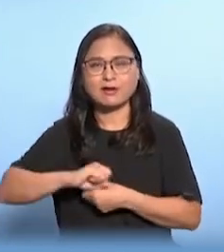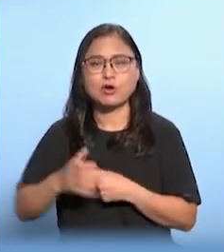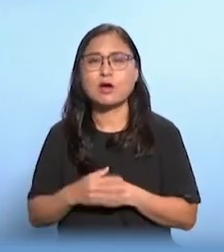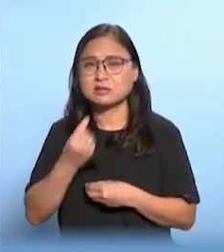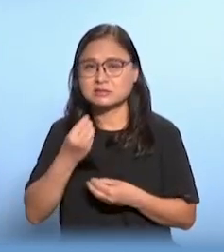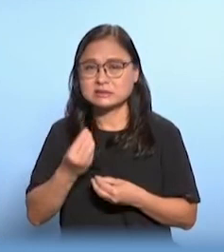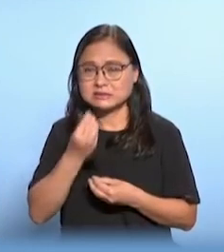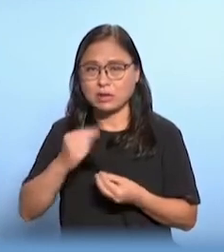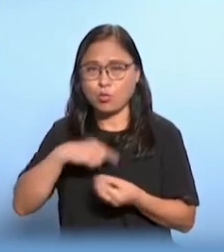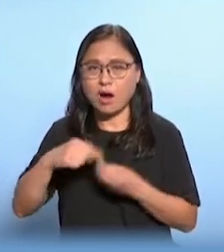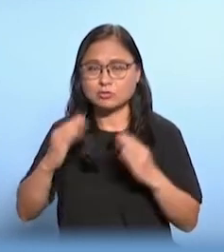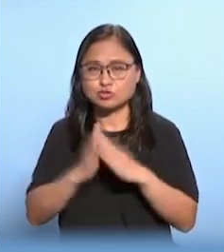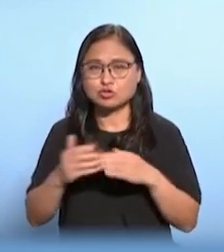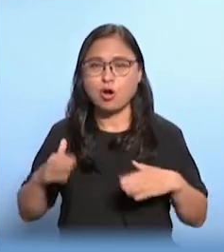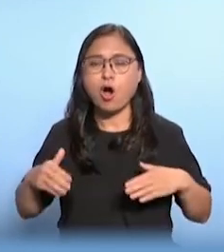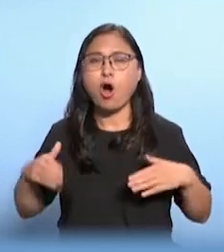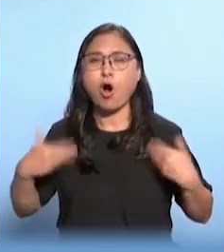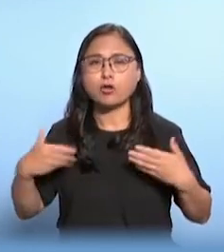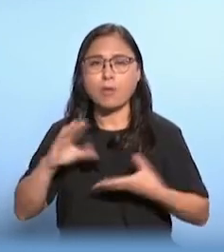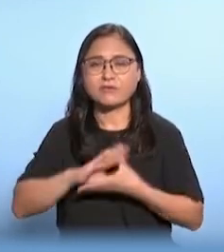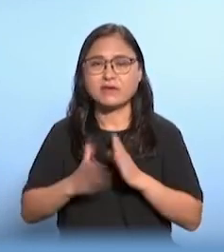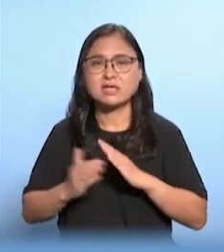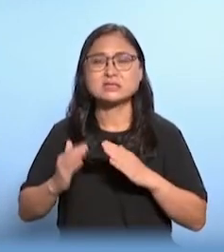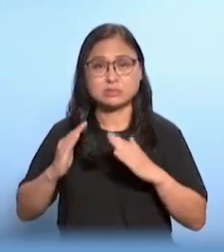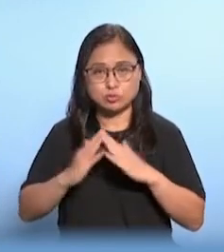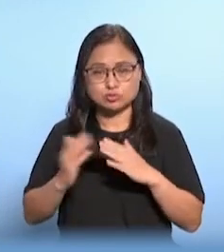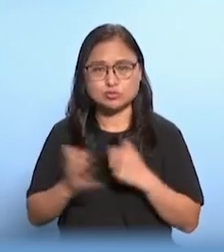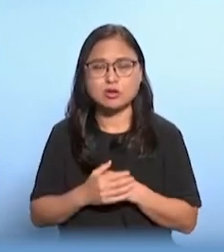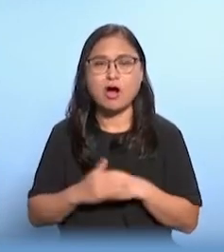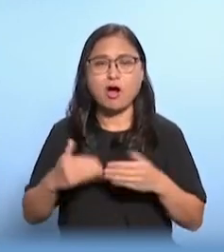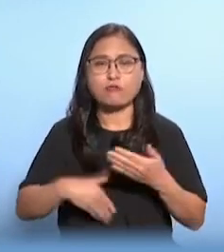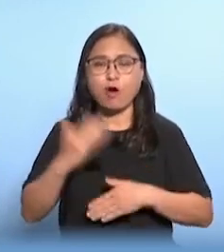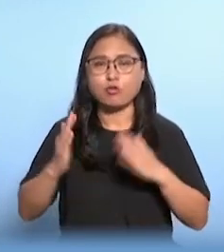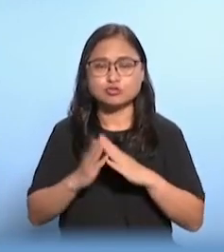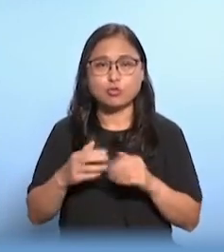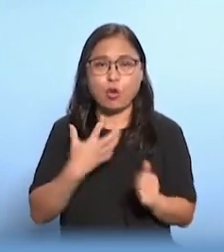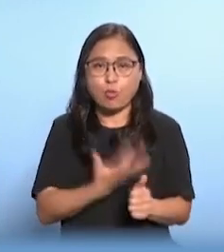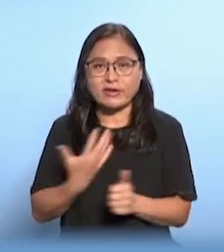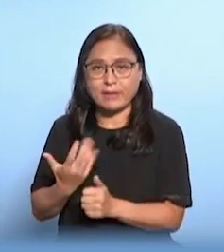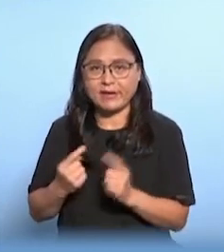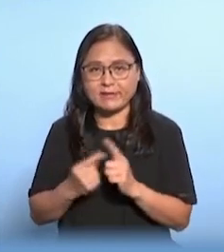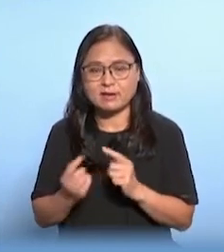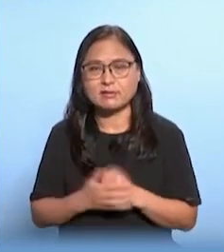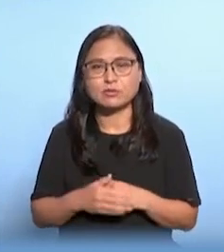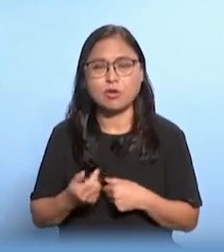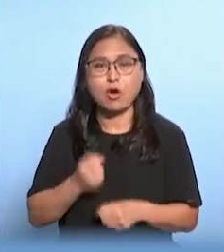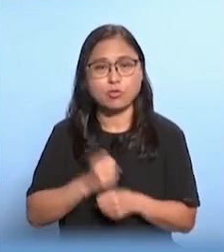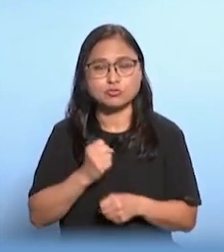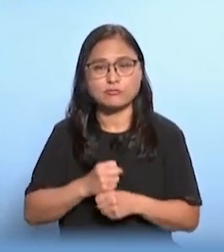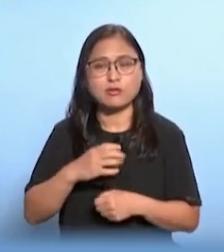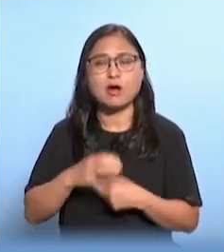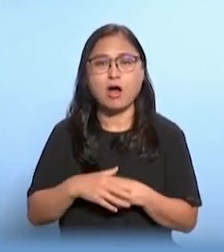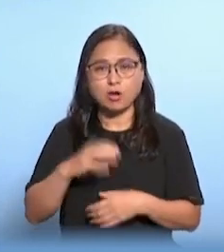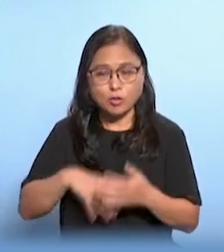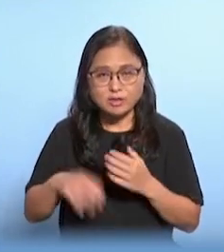文署和房署的获委任人员，令到各部门可以在其职能之内对于非法喂饲采取行